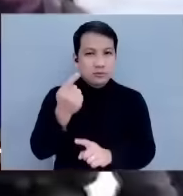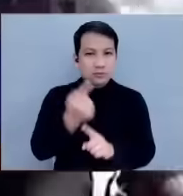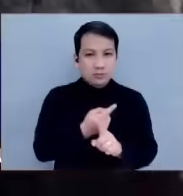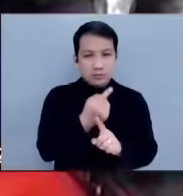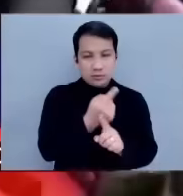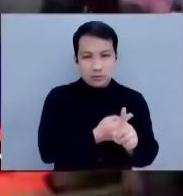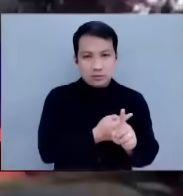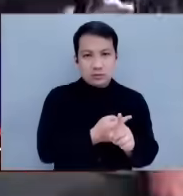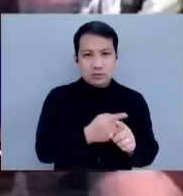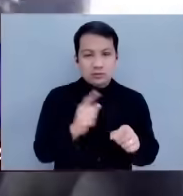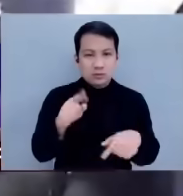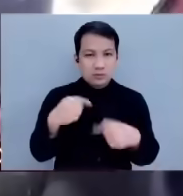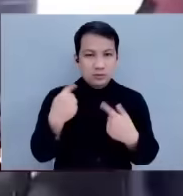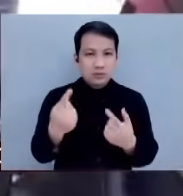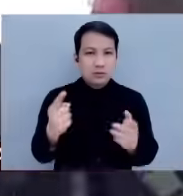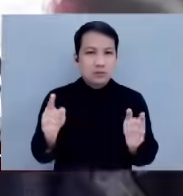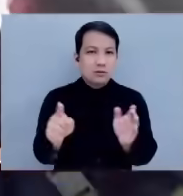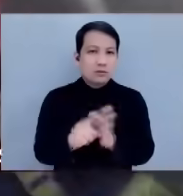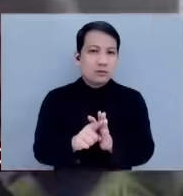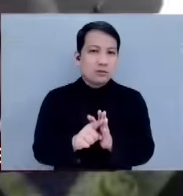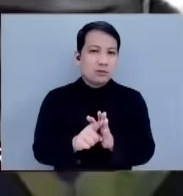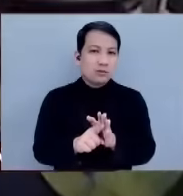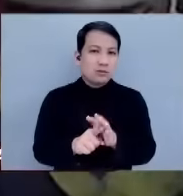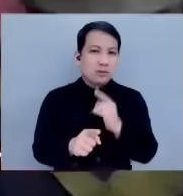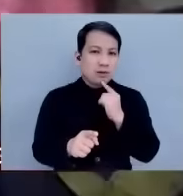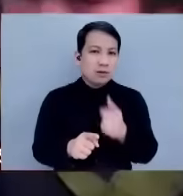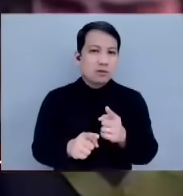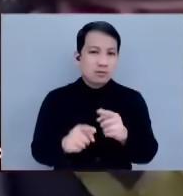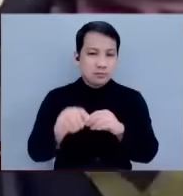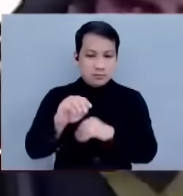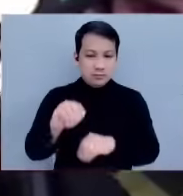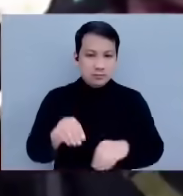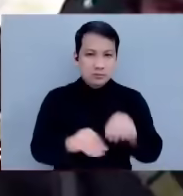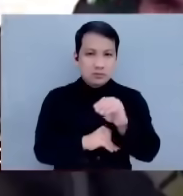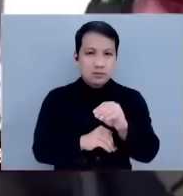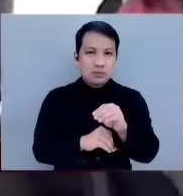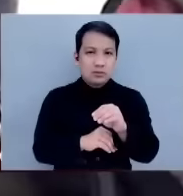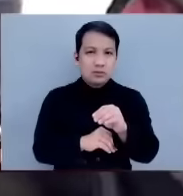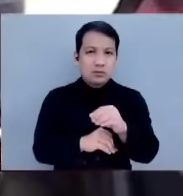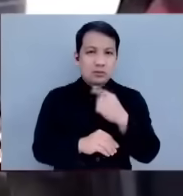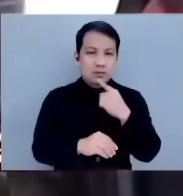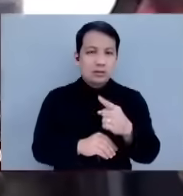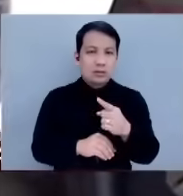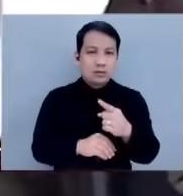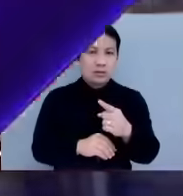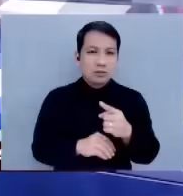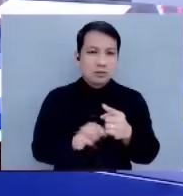mga ilegal na minahan. Pero ang kapalit niyan, matinding polusyon sa ilog.